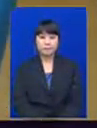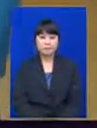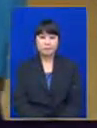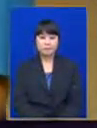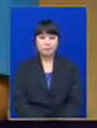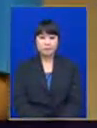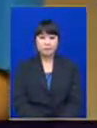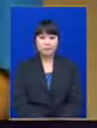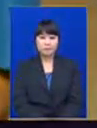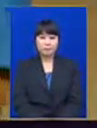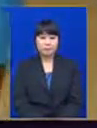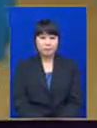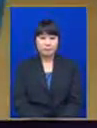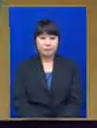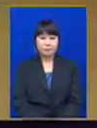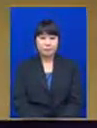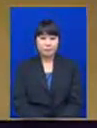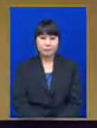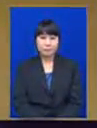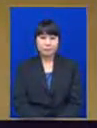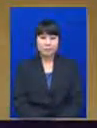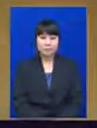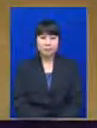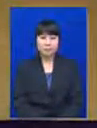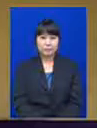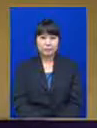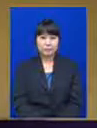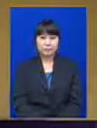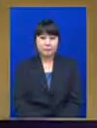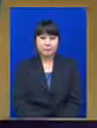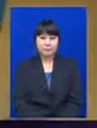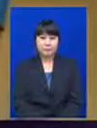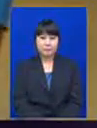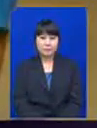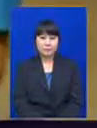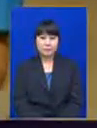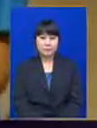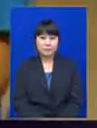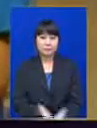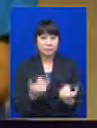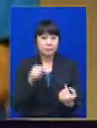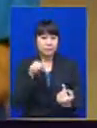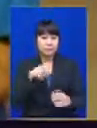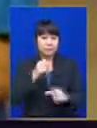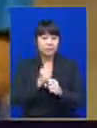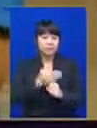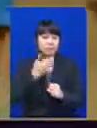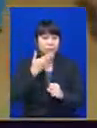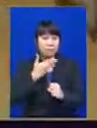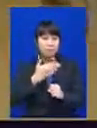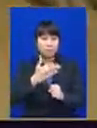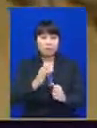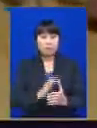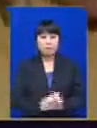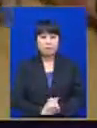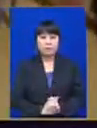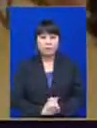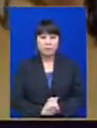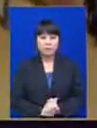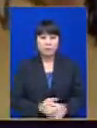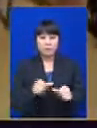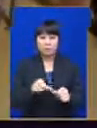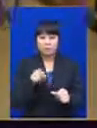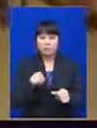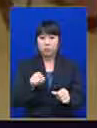้เป็นแล้วช่วงนี้ทำไมคนมาทำบุญกันเยอะมันเกี่ยวกับปีใหม่นะใกล้วันปีใหม่มันไม่ ตลอด ใช่ไ หม จะเป็นคนจะเยอะอย่างนี้ตลอด ก็อยู่ที่บ้